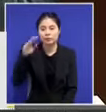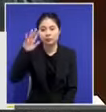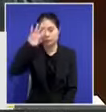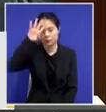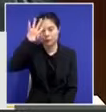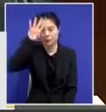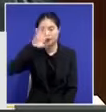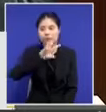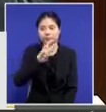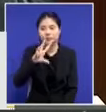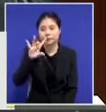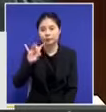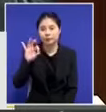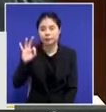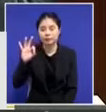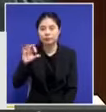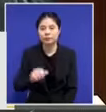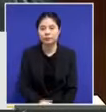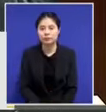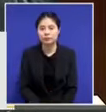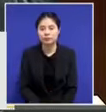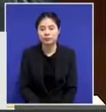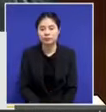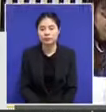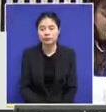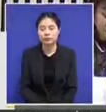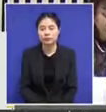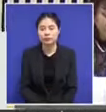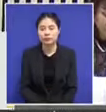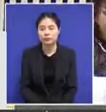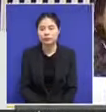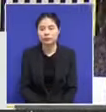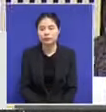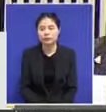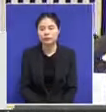689พลเอกอนันตพรกาญจนรัตน ์พลเอกประยุทธ์จันทร์โอชาครับ